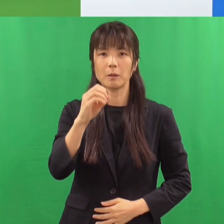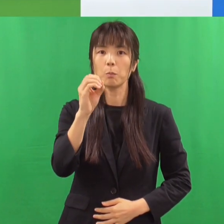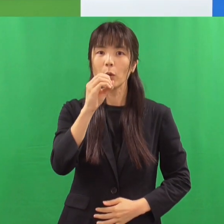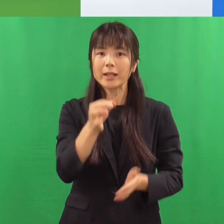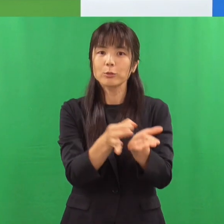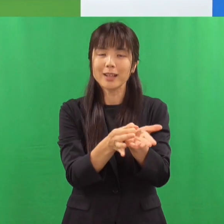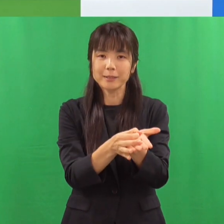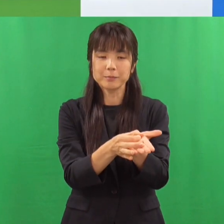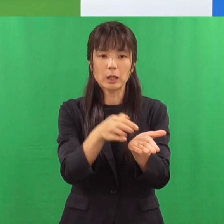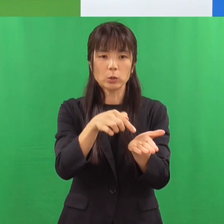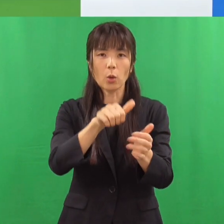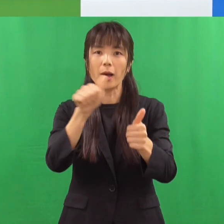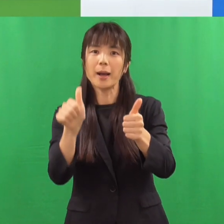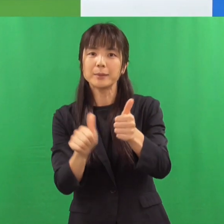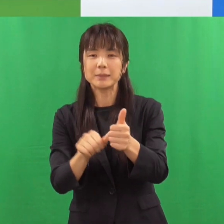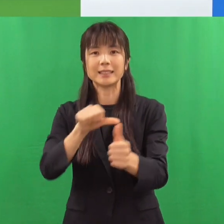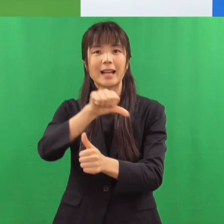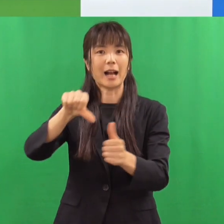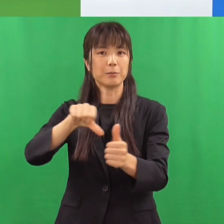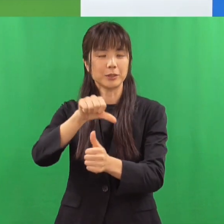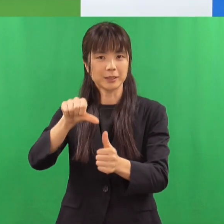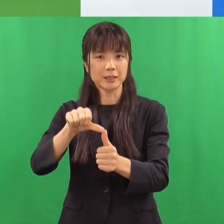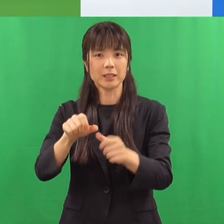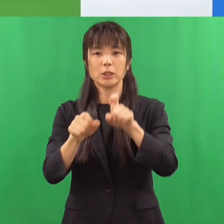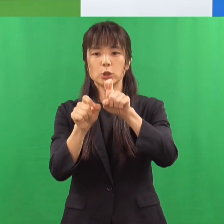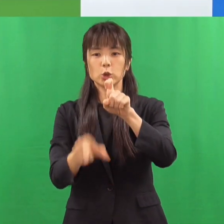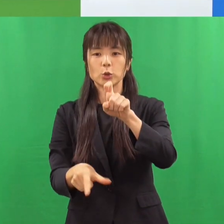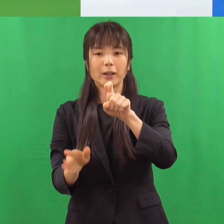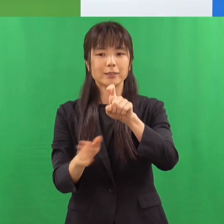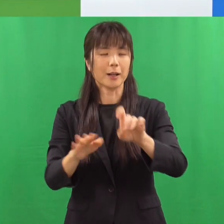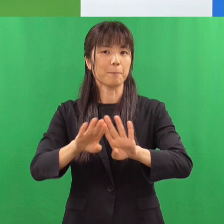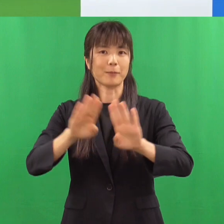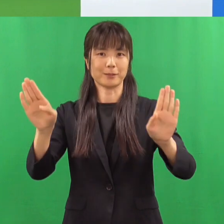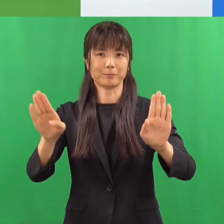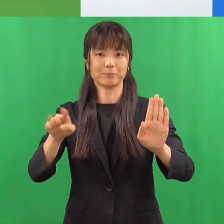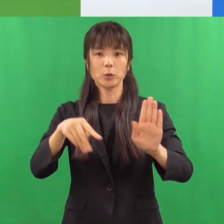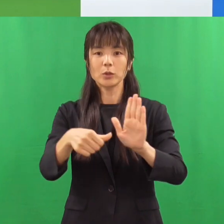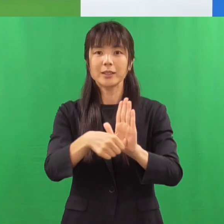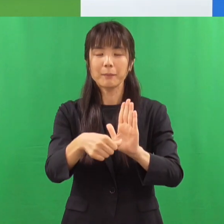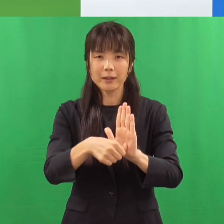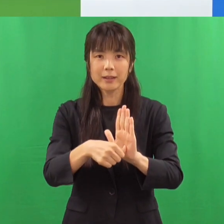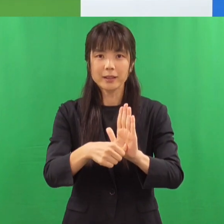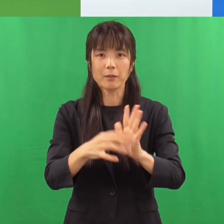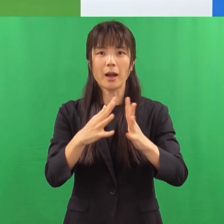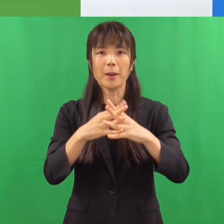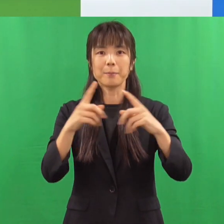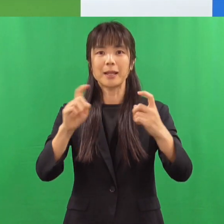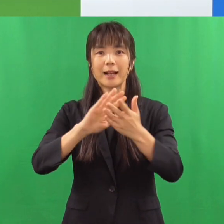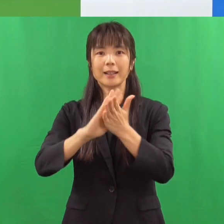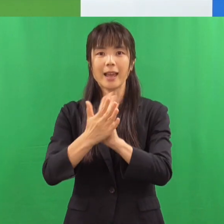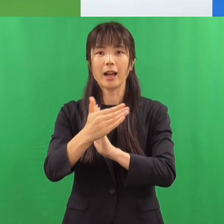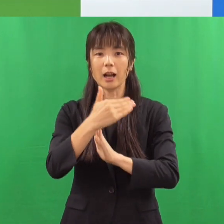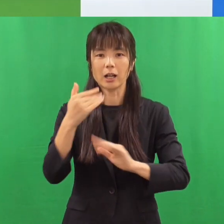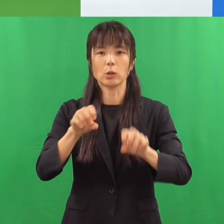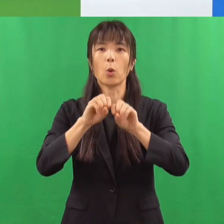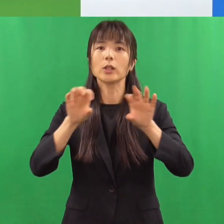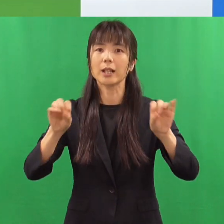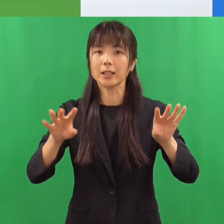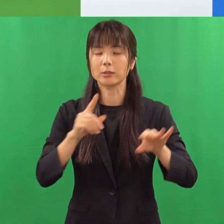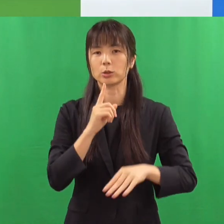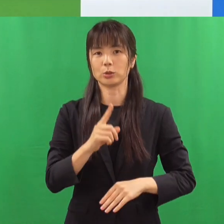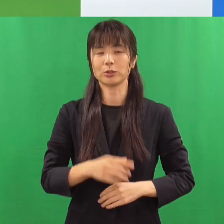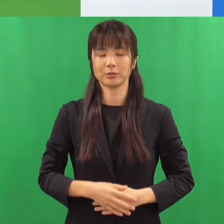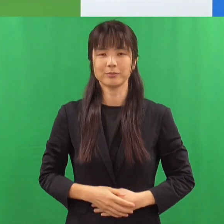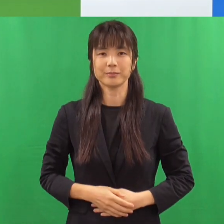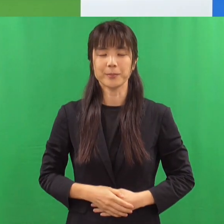城県からのお知らせアプリの運用を10月から開始いたしますのでご紹介いたします。10月からであります。このミニ